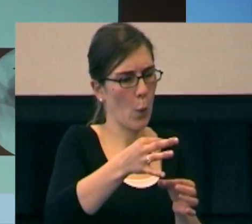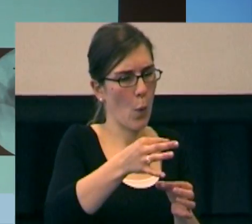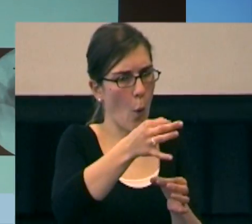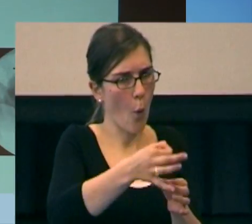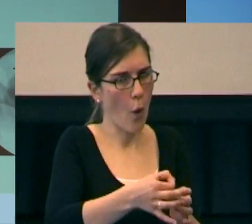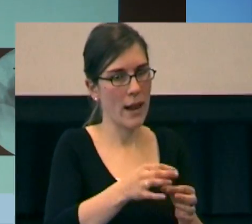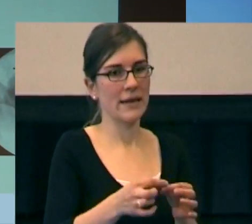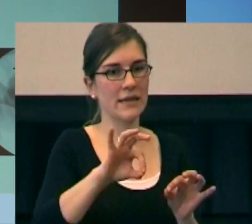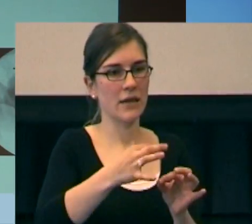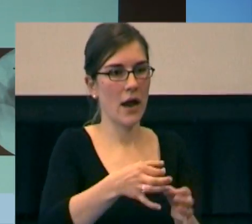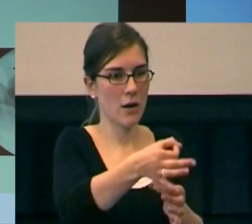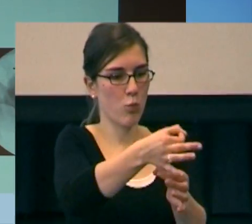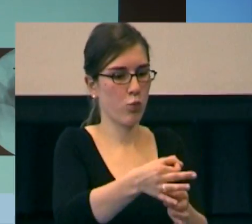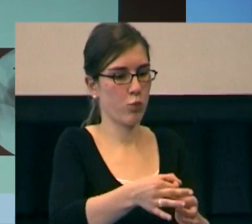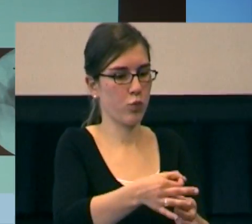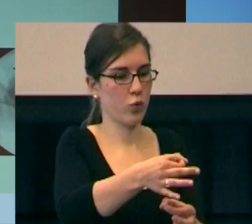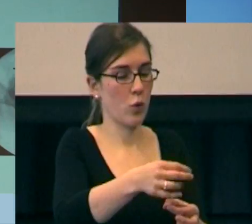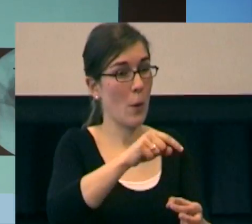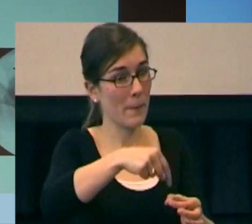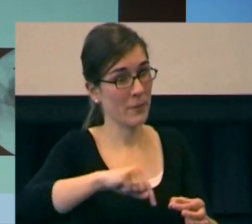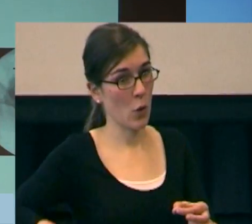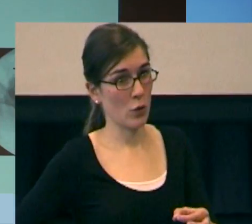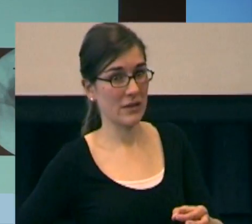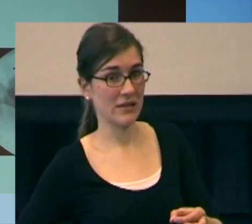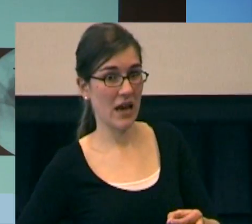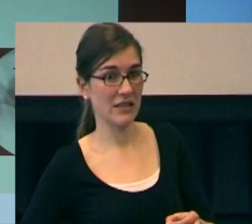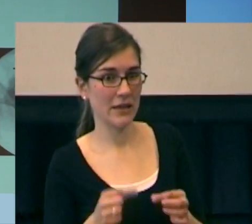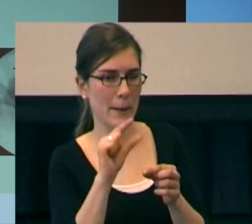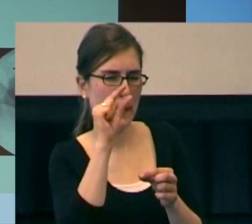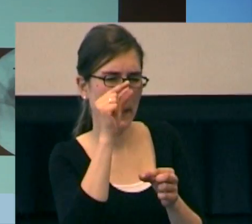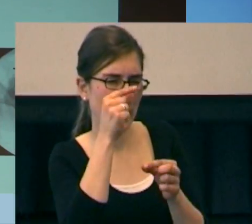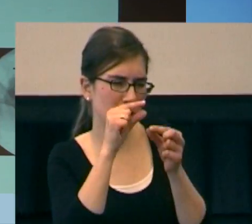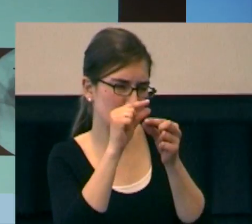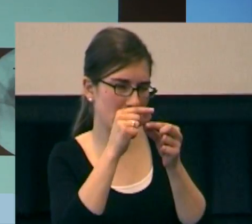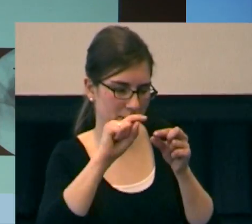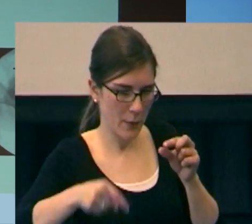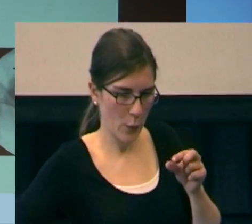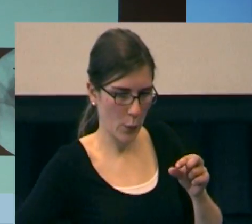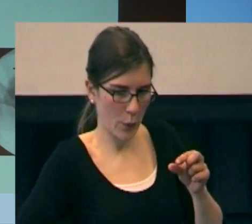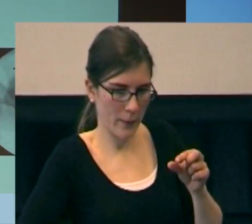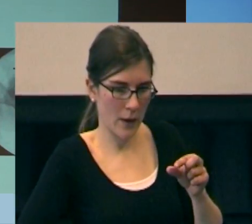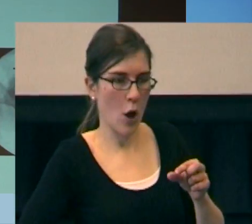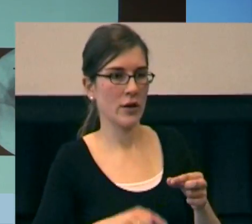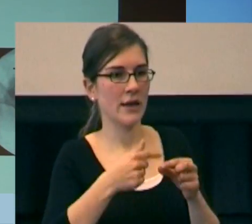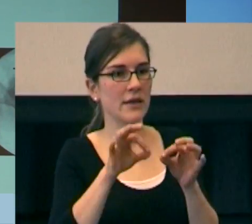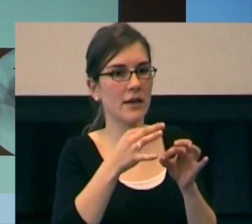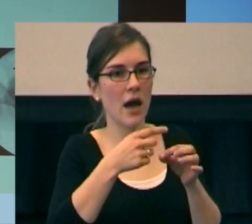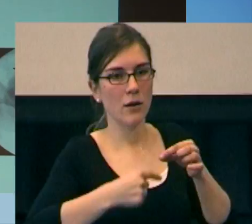werden dann diese kleinen radioaktiven Stäbchen reingeschoben, da wird die Nadel rausgezogen und die Stäbchen bleiben drin.